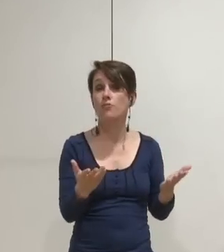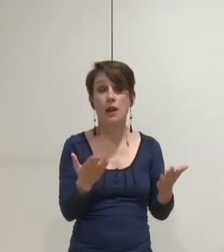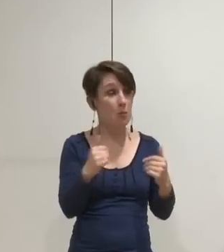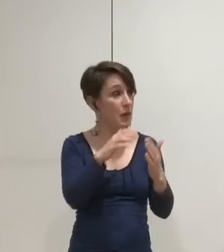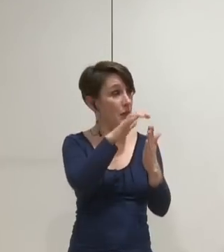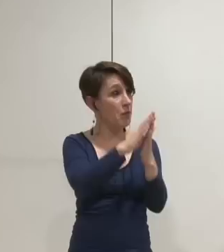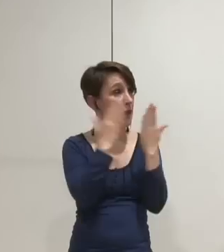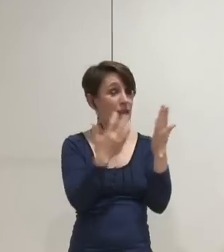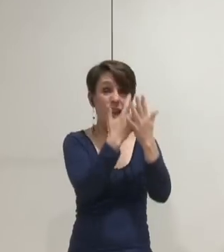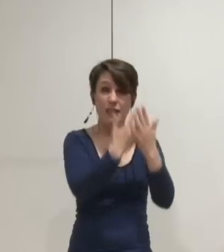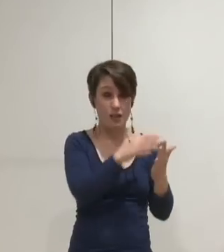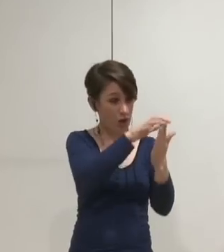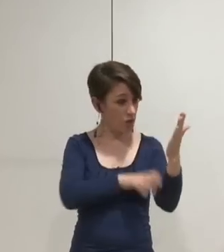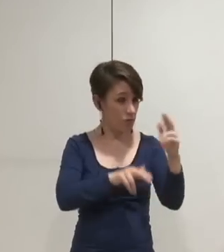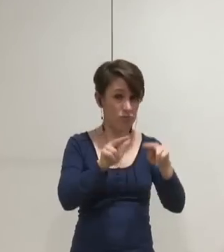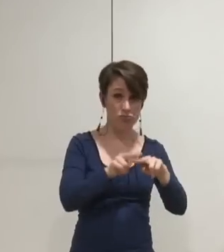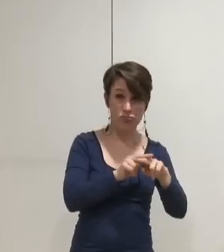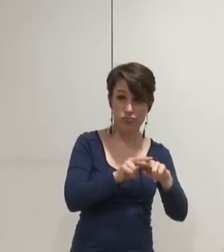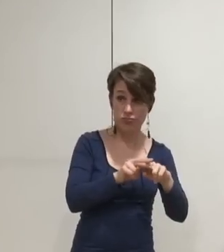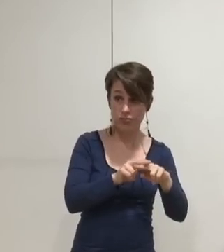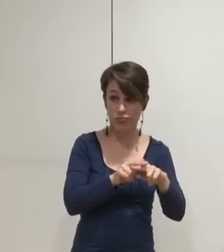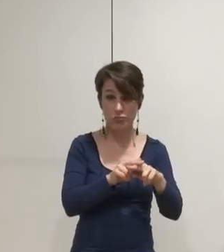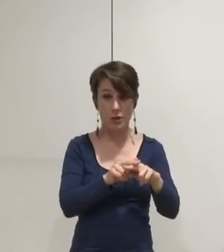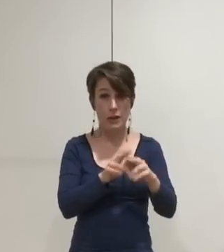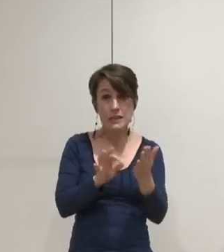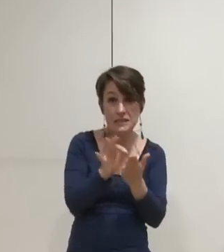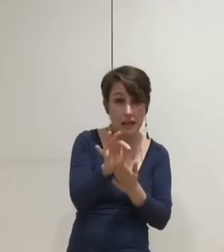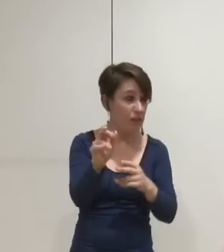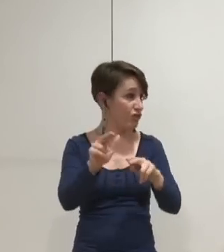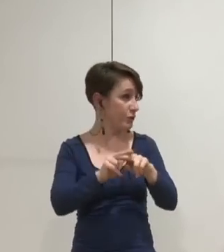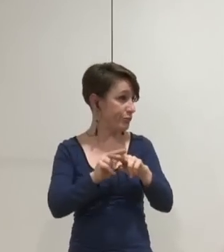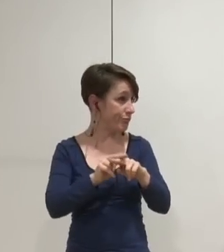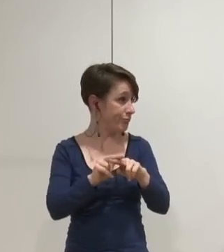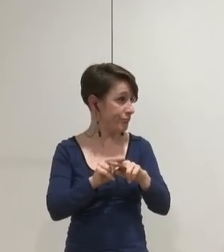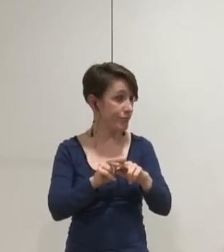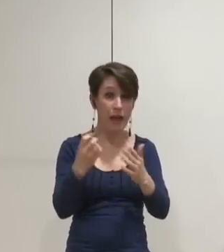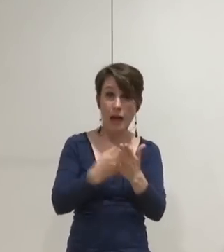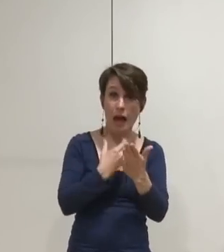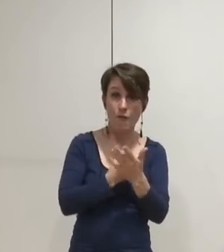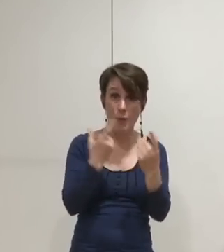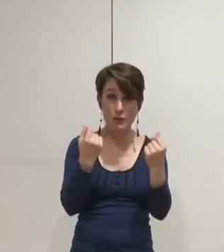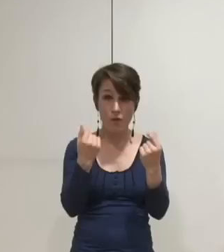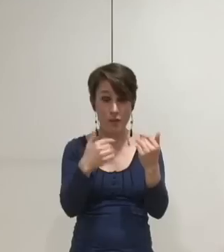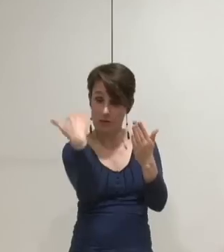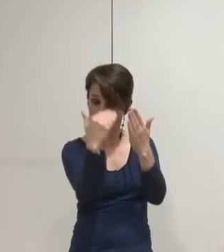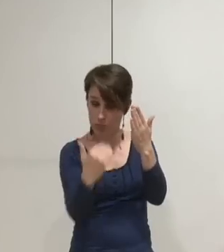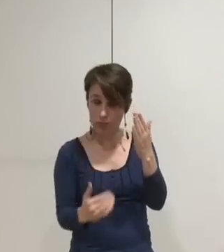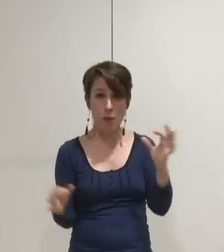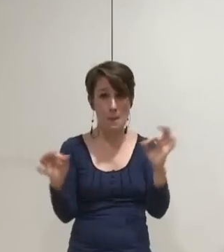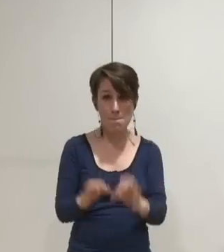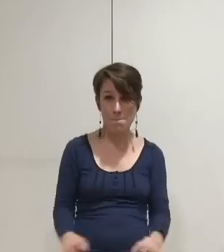d'orientation stratégique n'avons pas non plus d'élément financier pour juger de